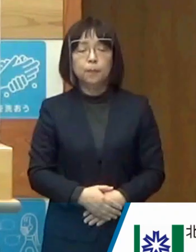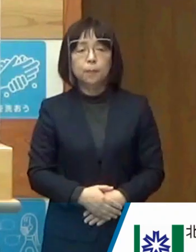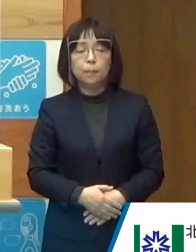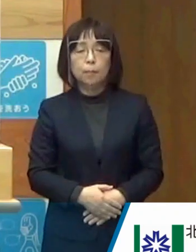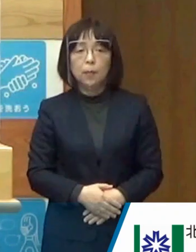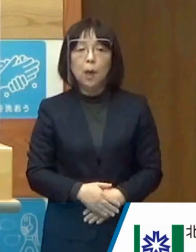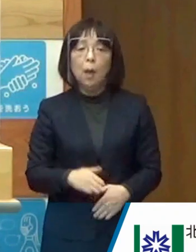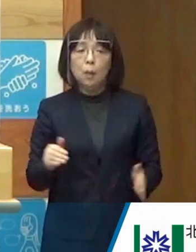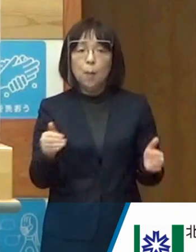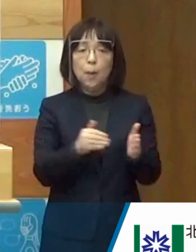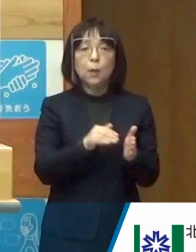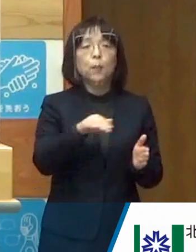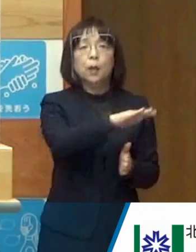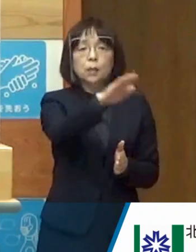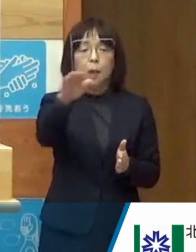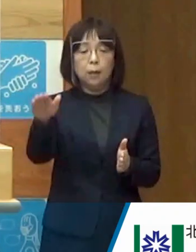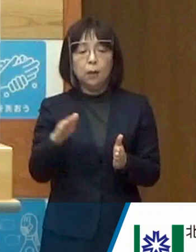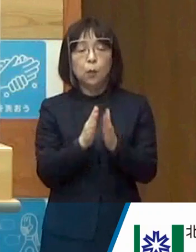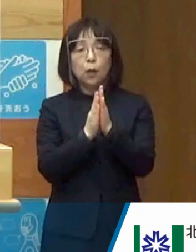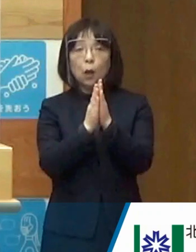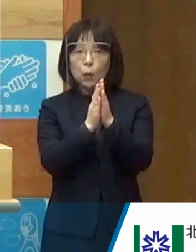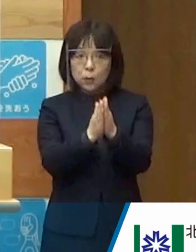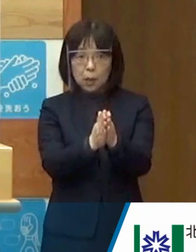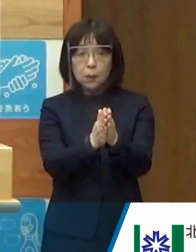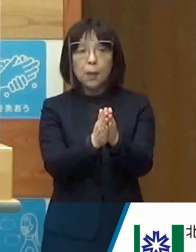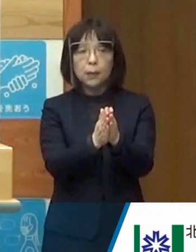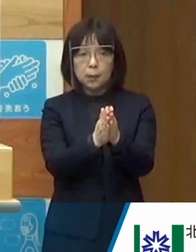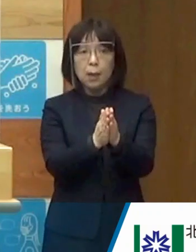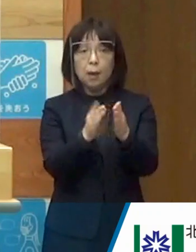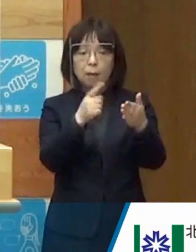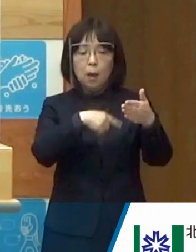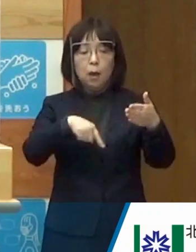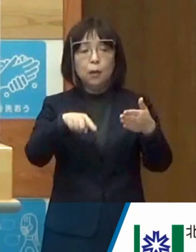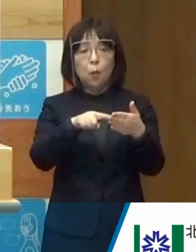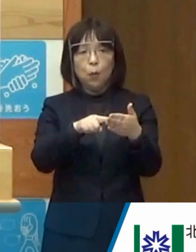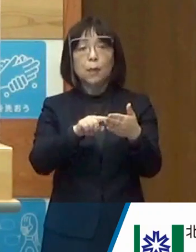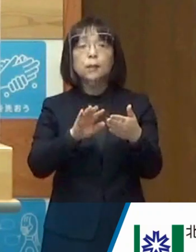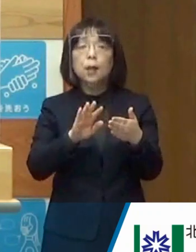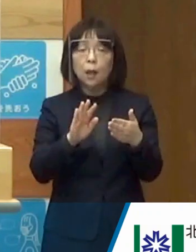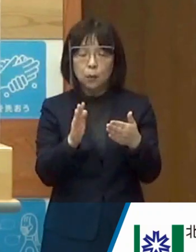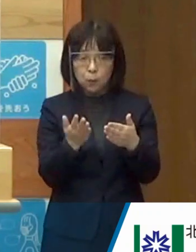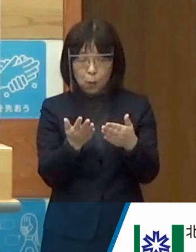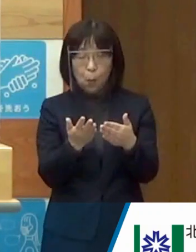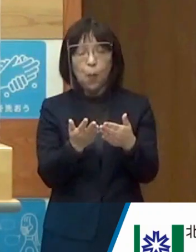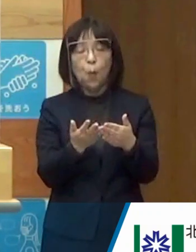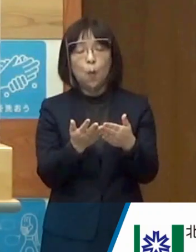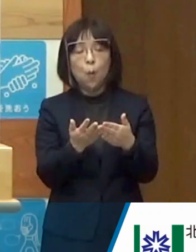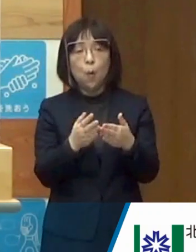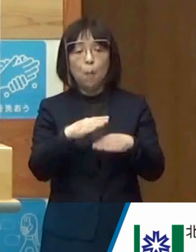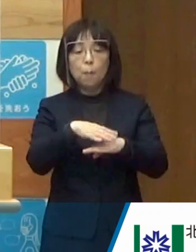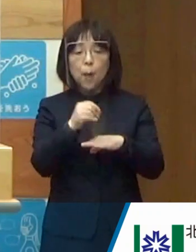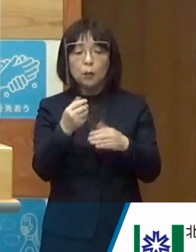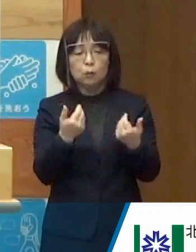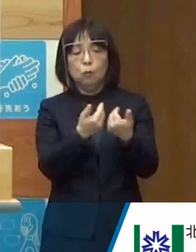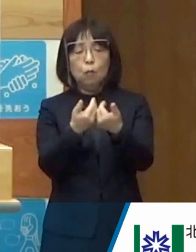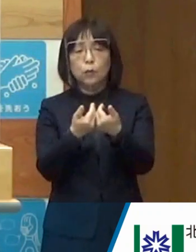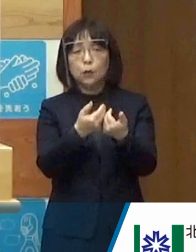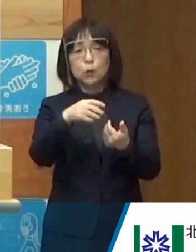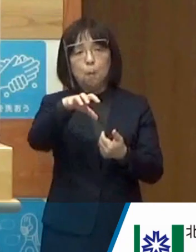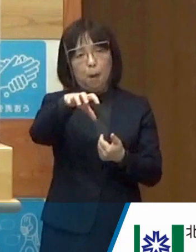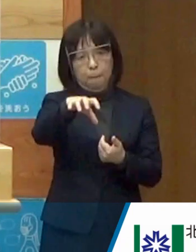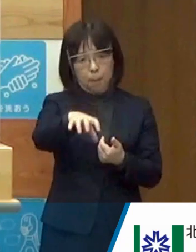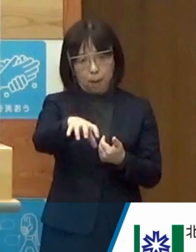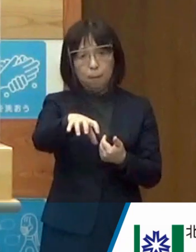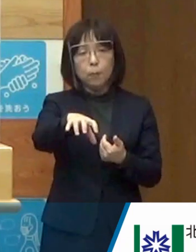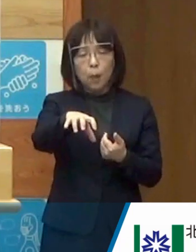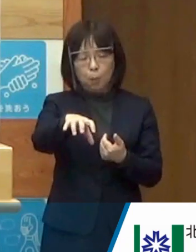も道民の皆様にはお願いをしてきたことであるわけでありますが、 まずは混雑する場面などにおける